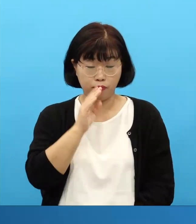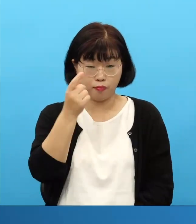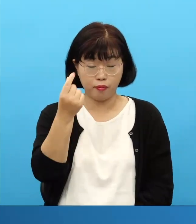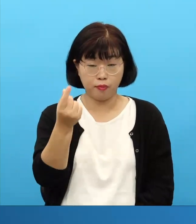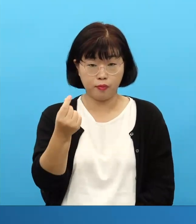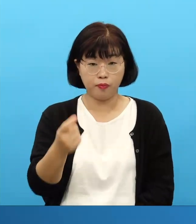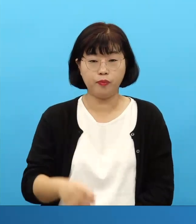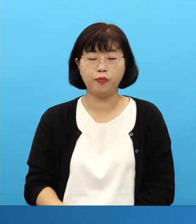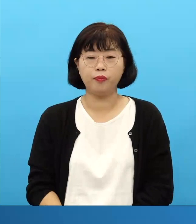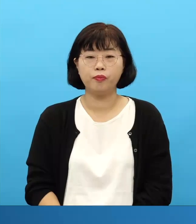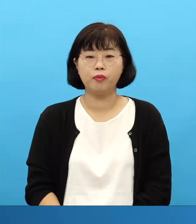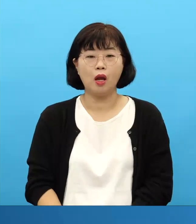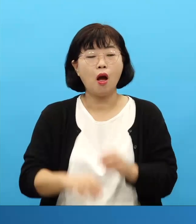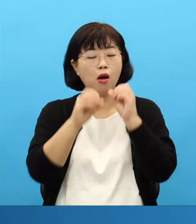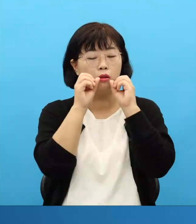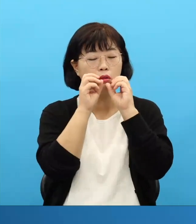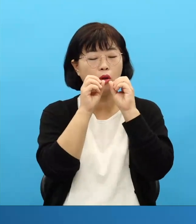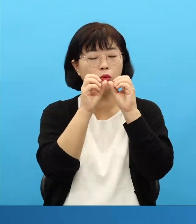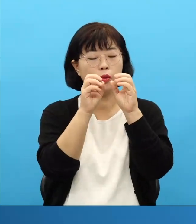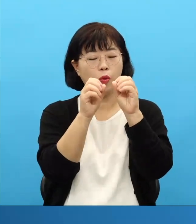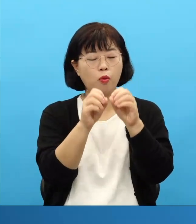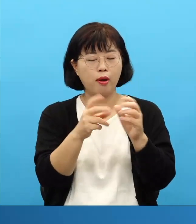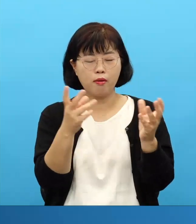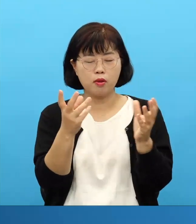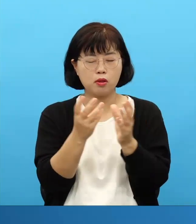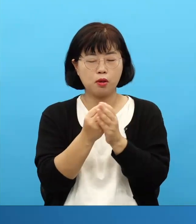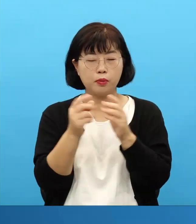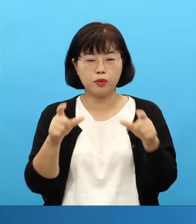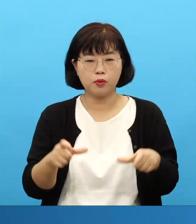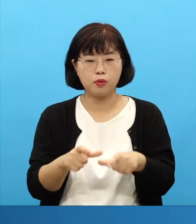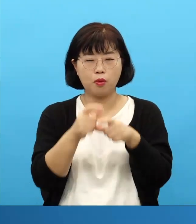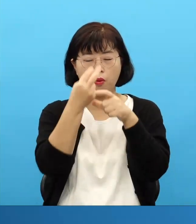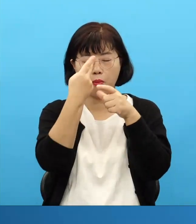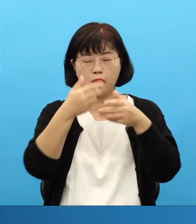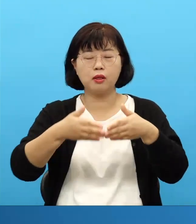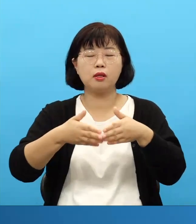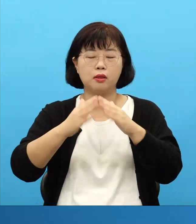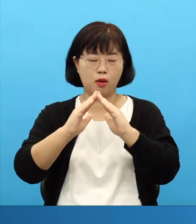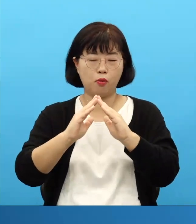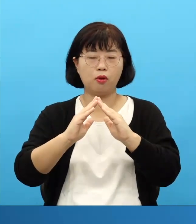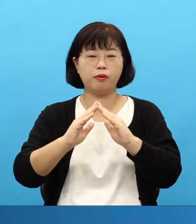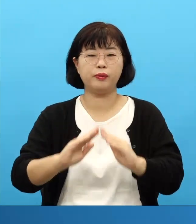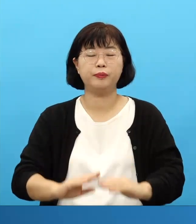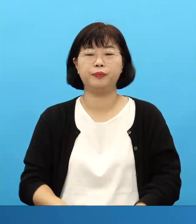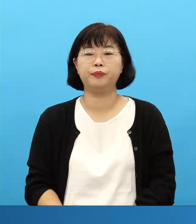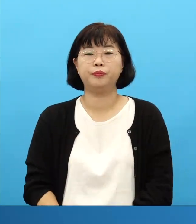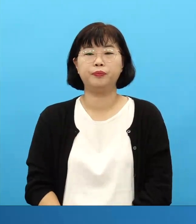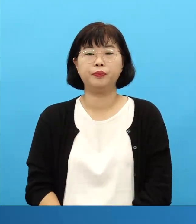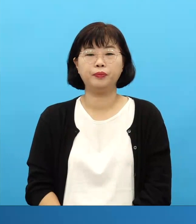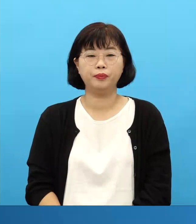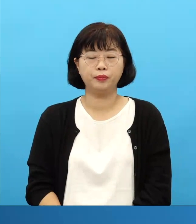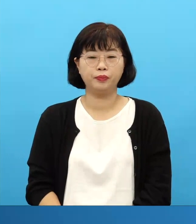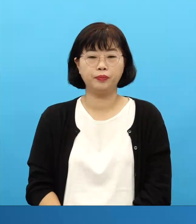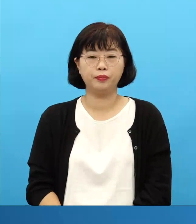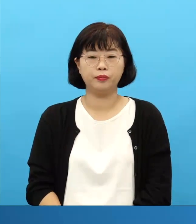전도에 절대망대를 만들어야 돼요. You have to make the business person absolute partisan of evangelism.